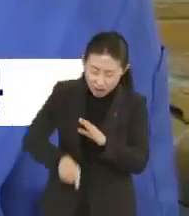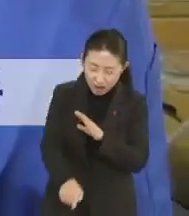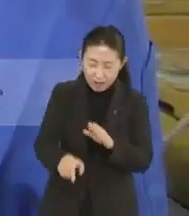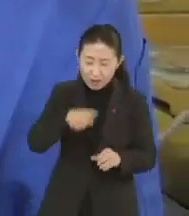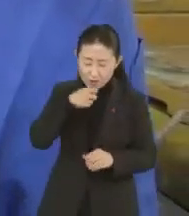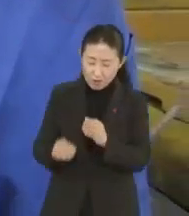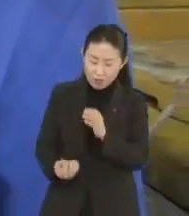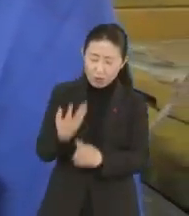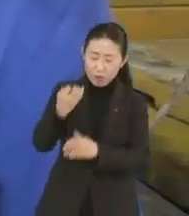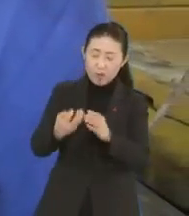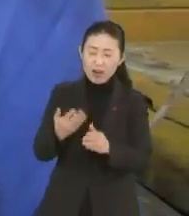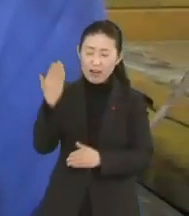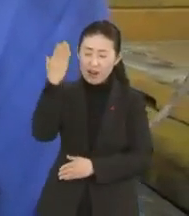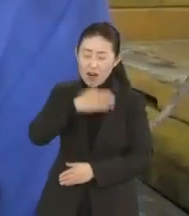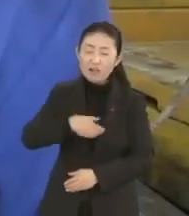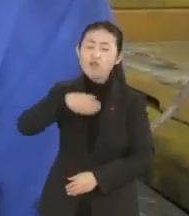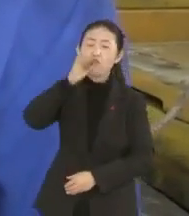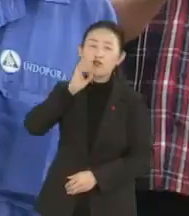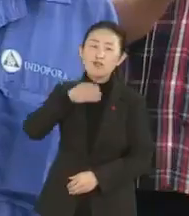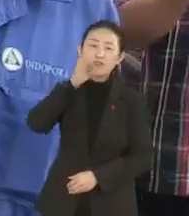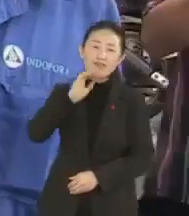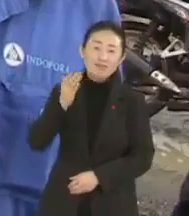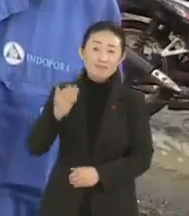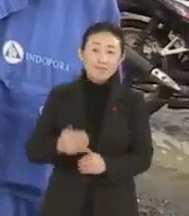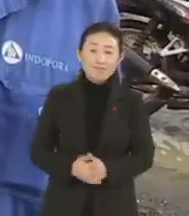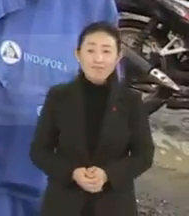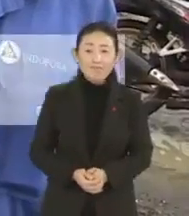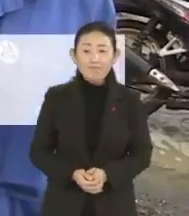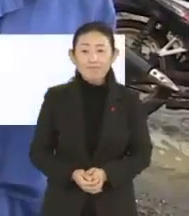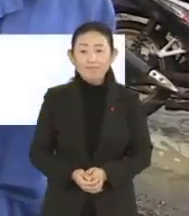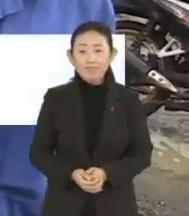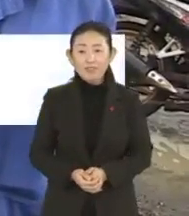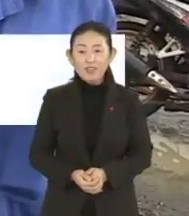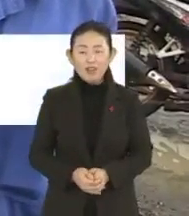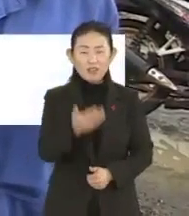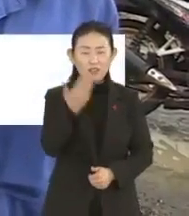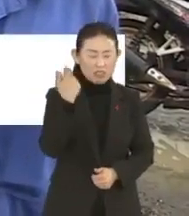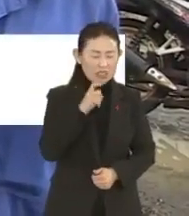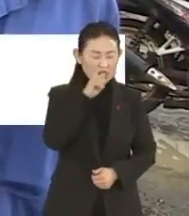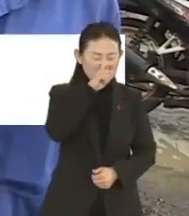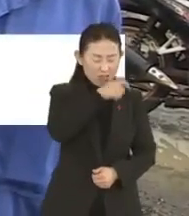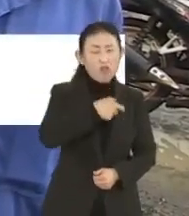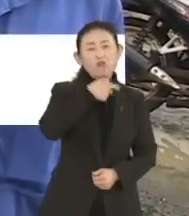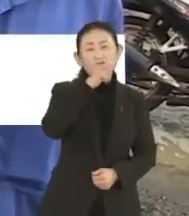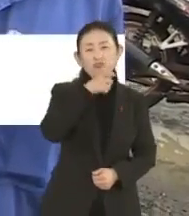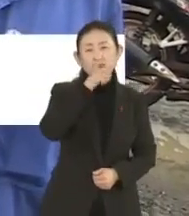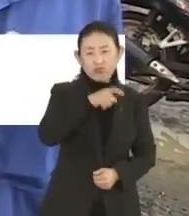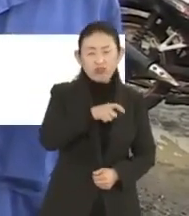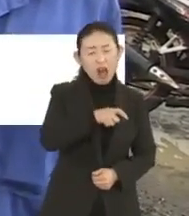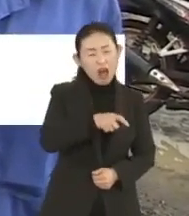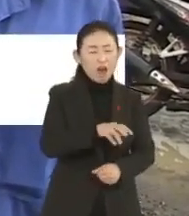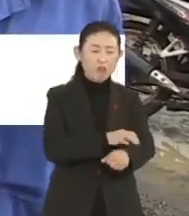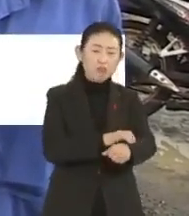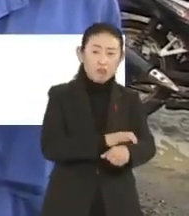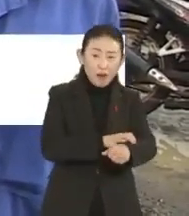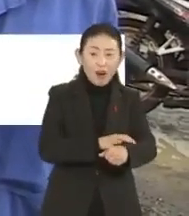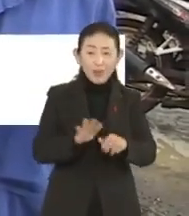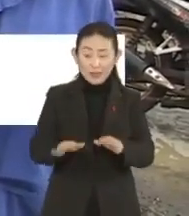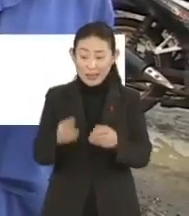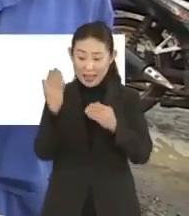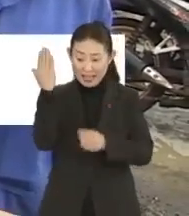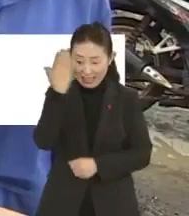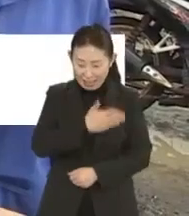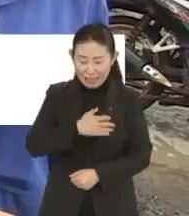놓고 마실 수 있는 물이 생겼습니다. Dulu tidak ada air bersih, sekarang air bersih sudah sampai untuk konsumsi